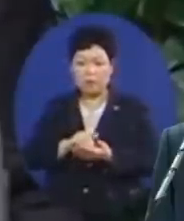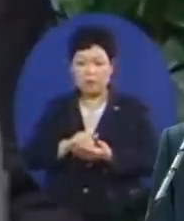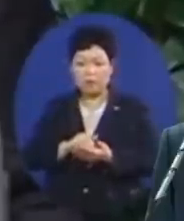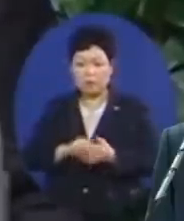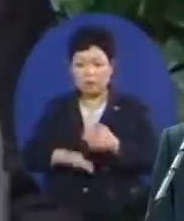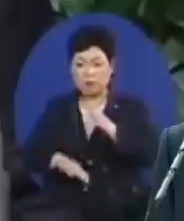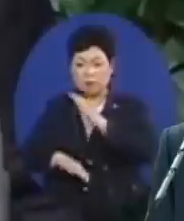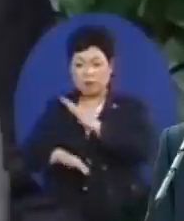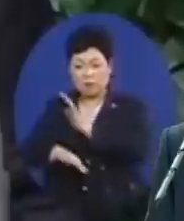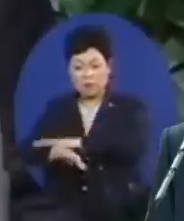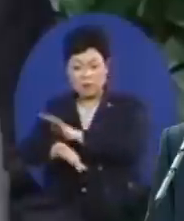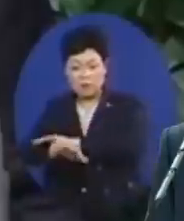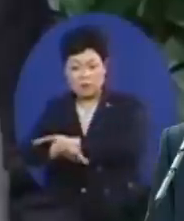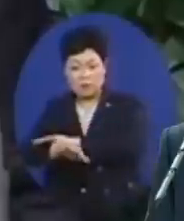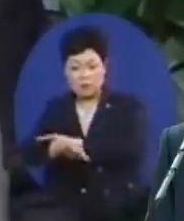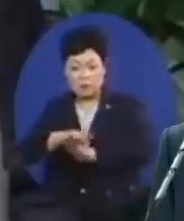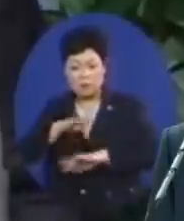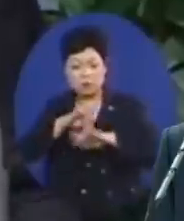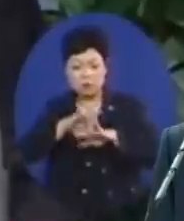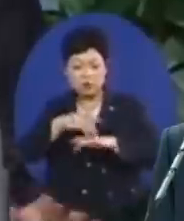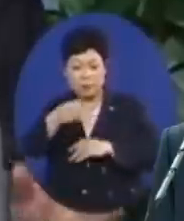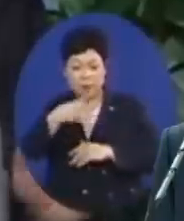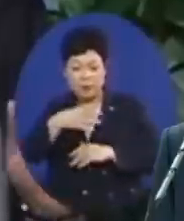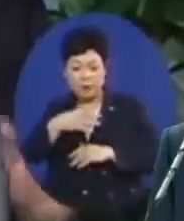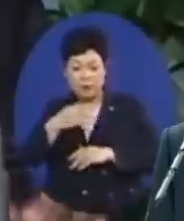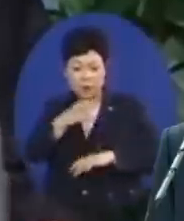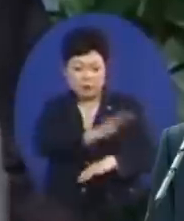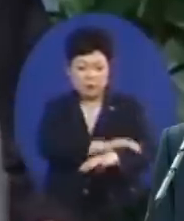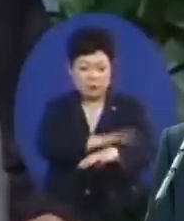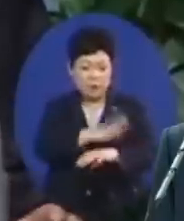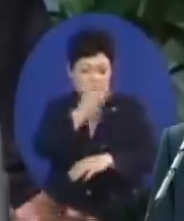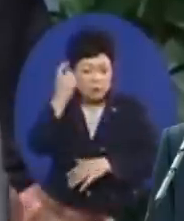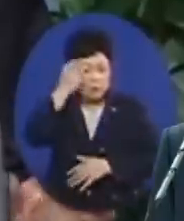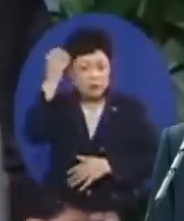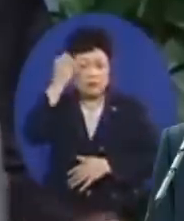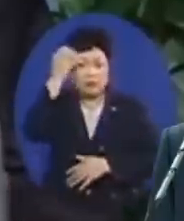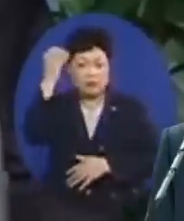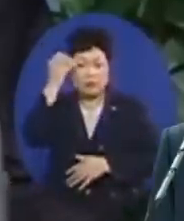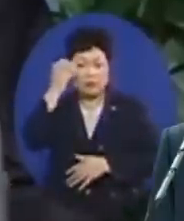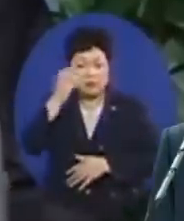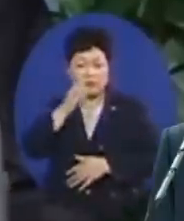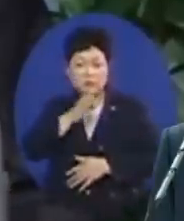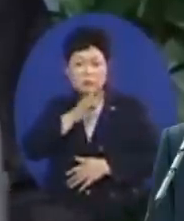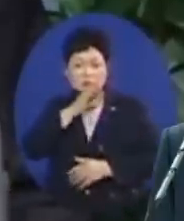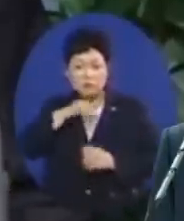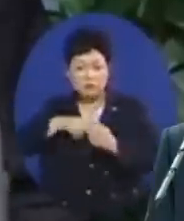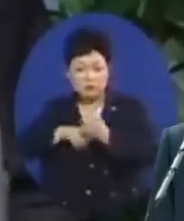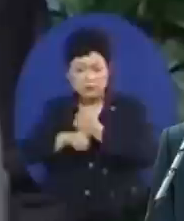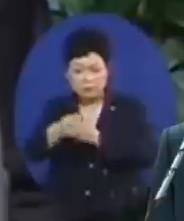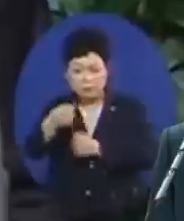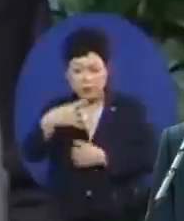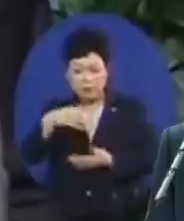그냥 한머리에 귀신이 말한가 하면 또 성령께서 진리를 말씀했어요.